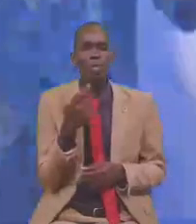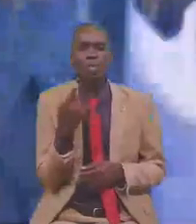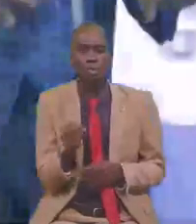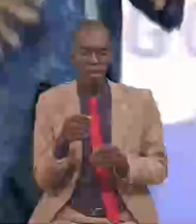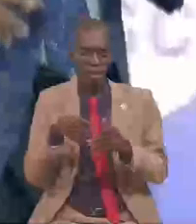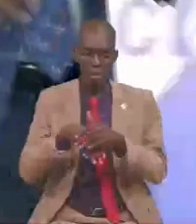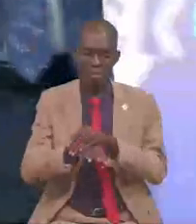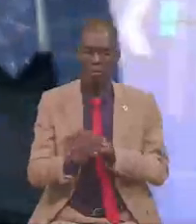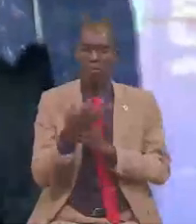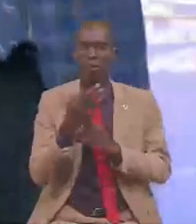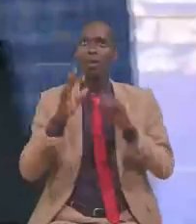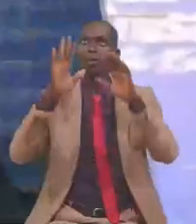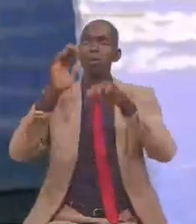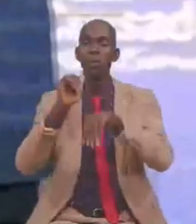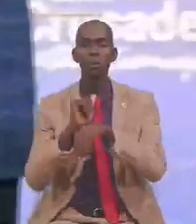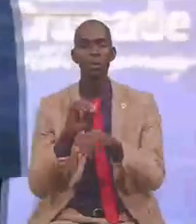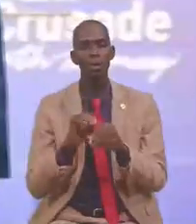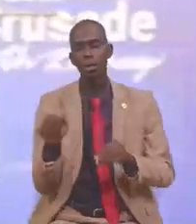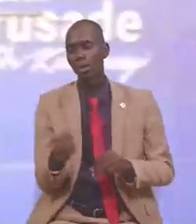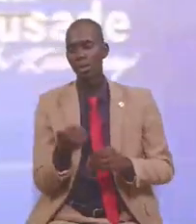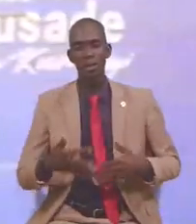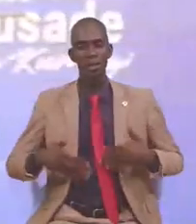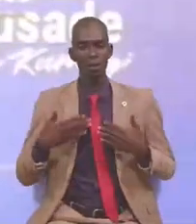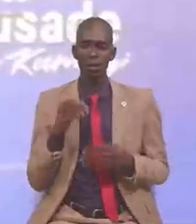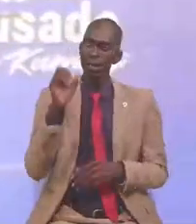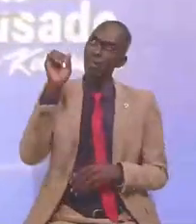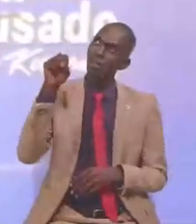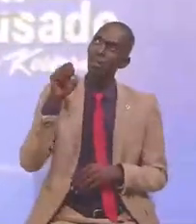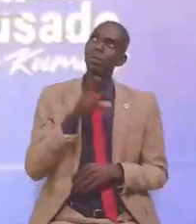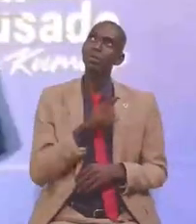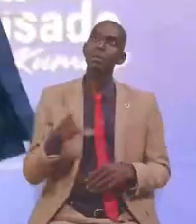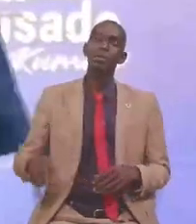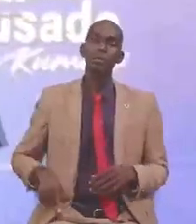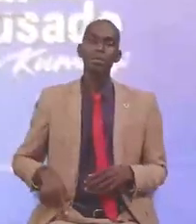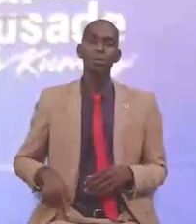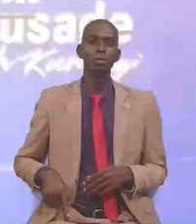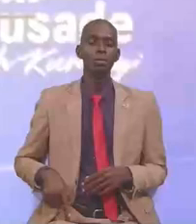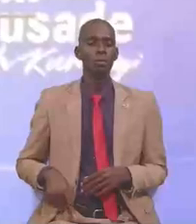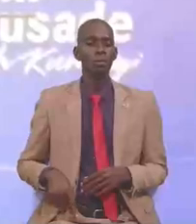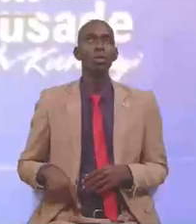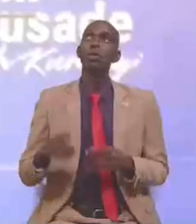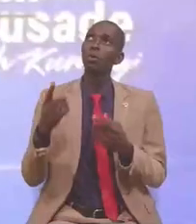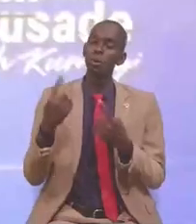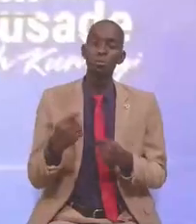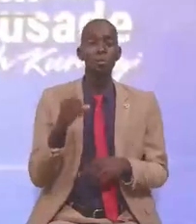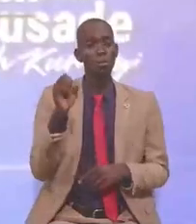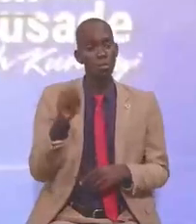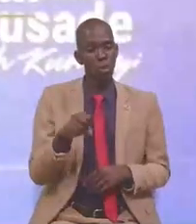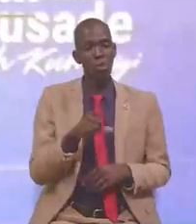N'est-ce pas? Oui, l'entrée des miracles dans une vie, oui Seigneur,